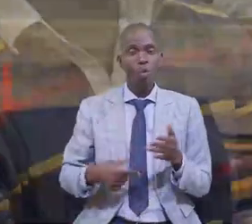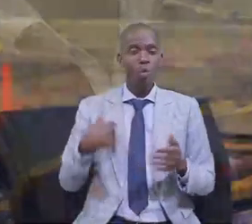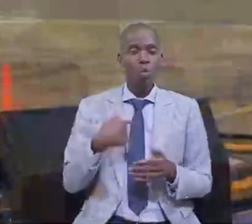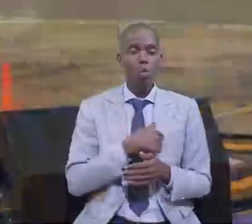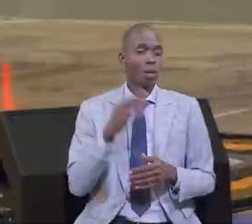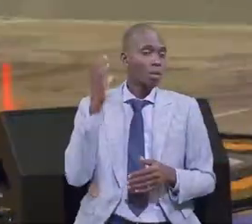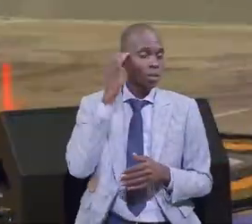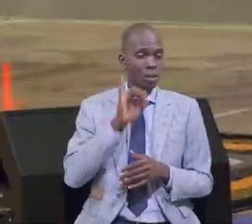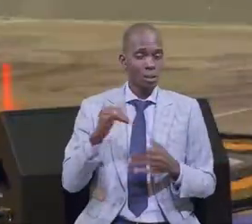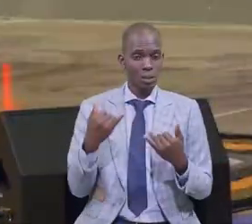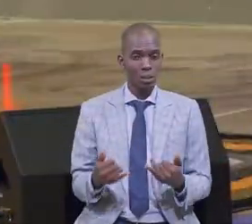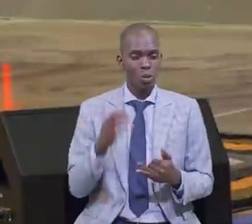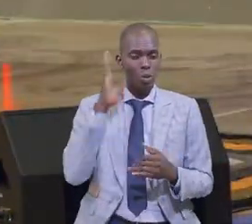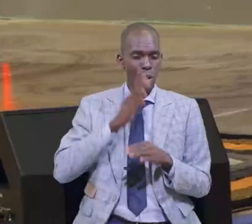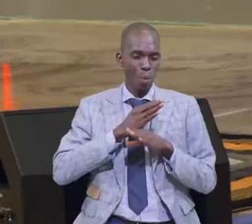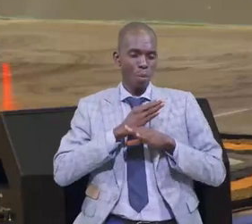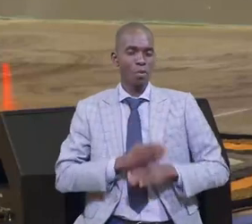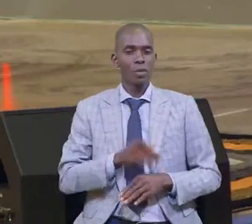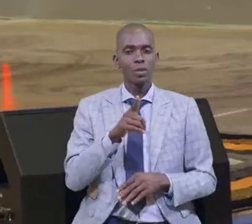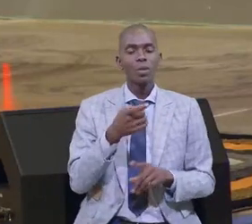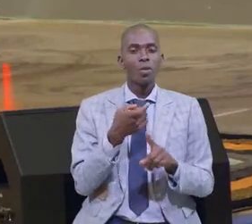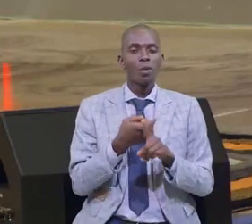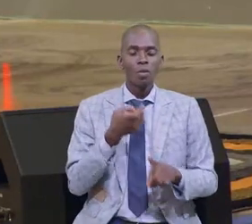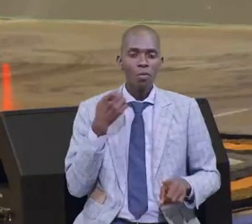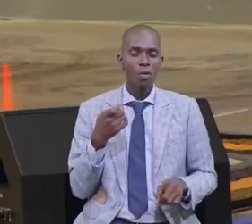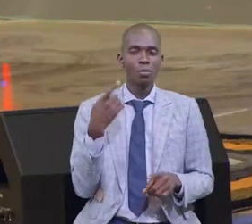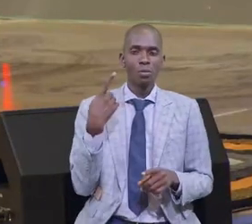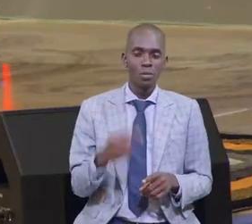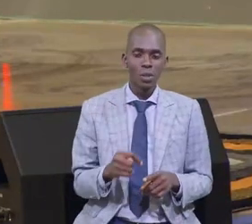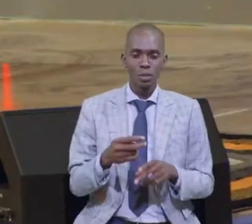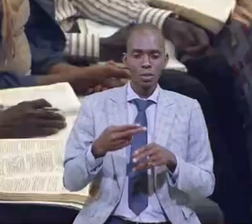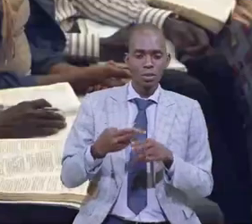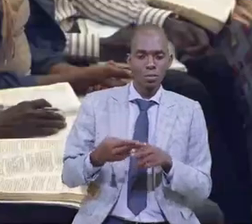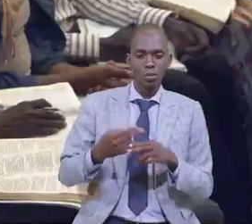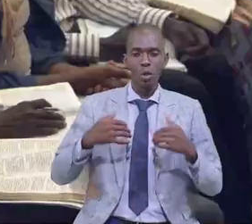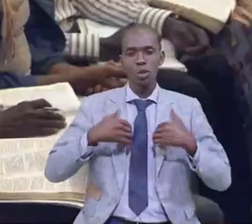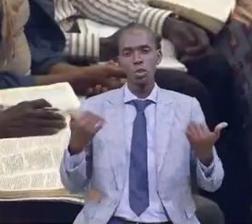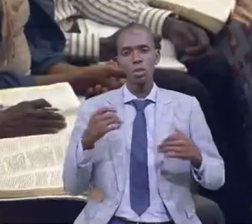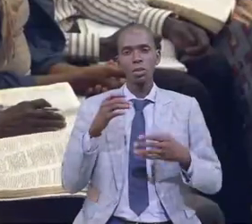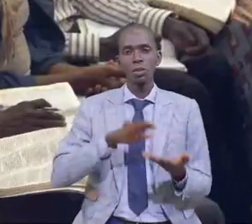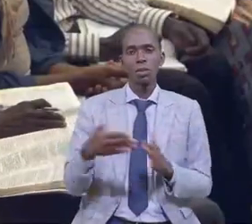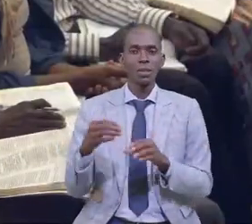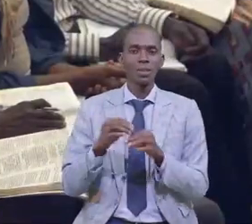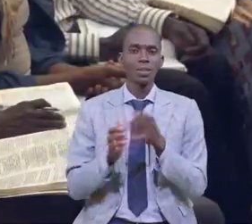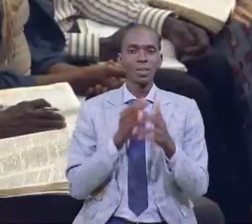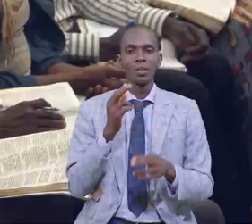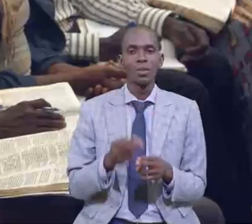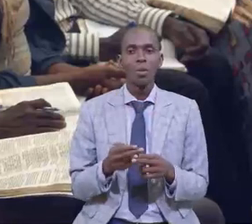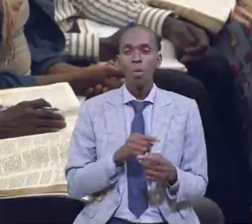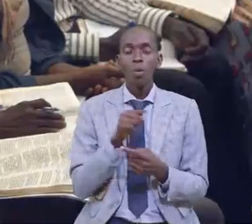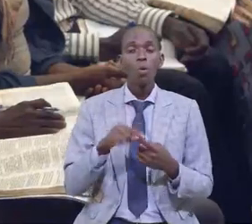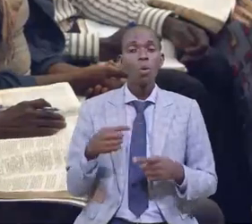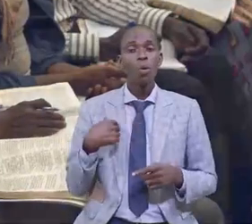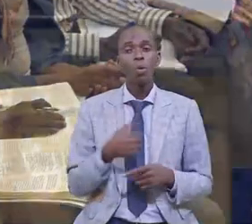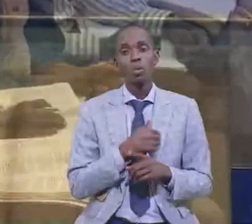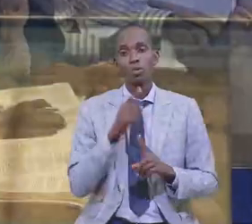voie la prochaine. Ce que vous entendez ce jour va vous empêcher de mourir prématurément au nom